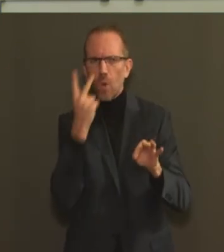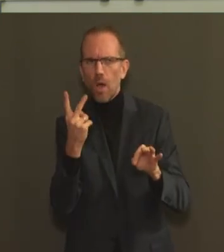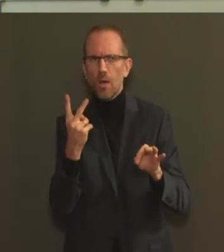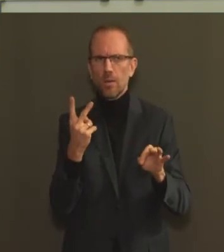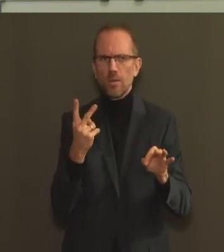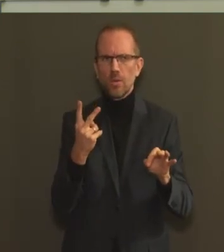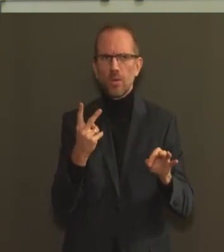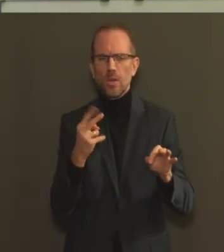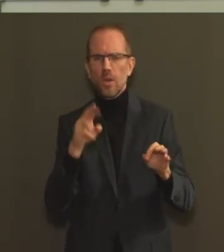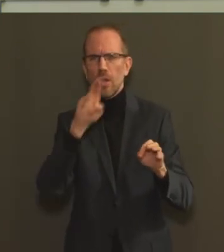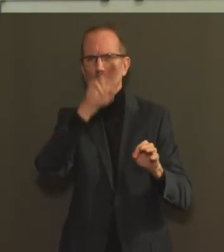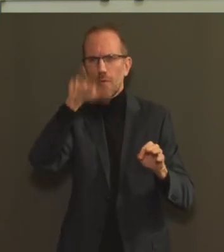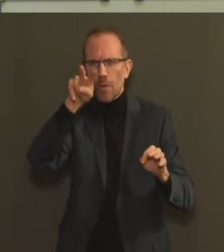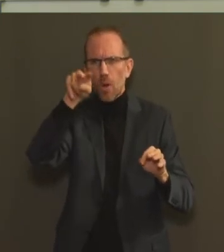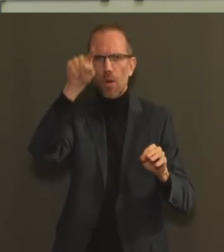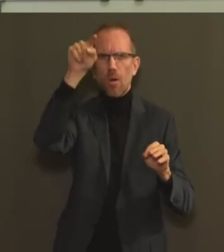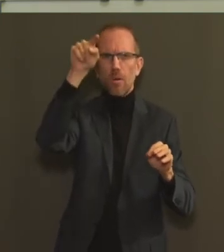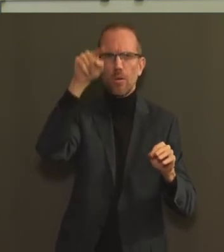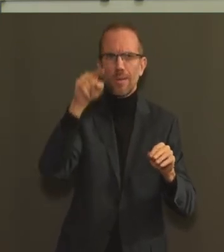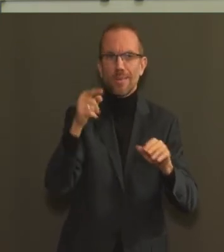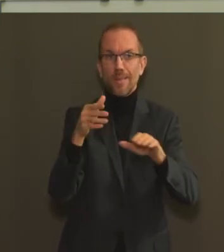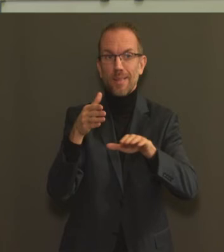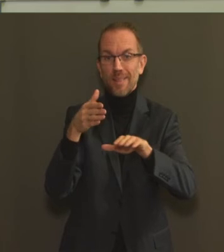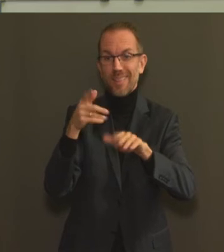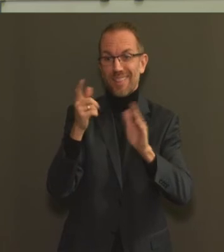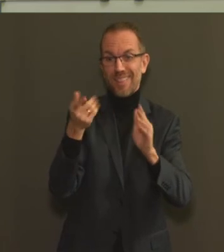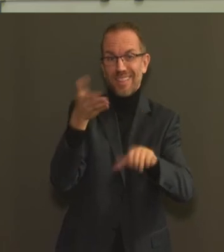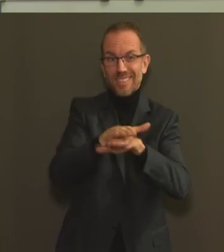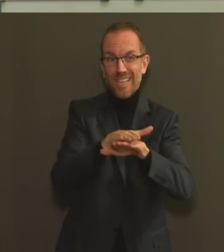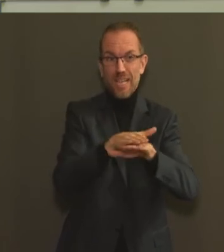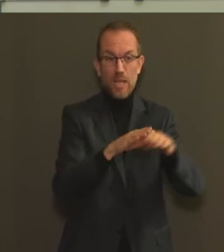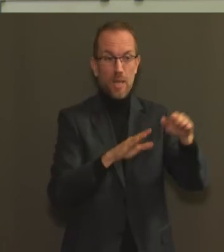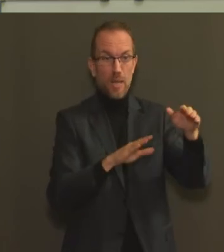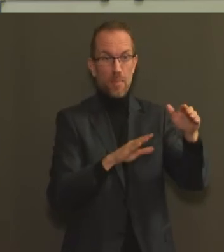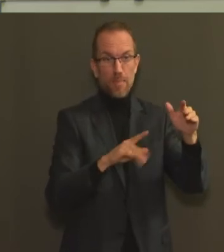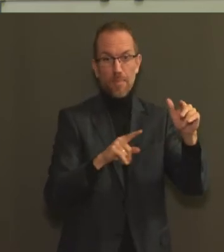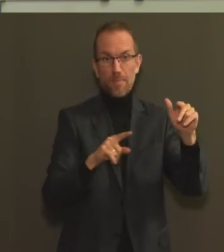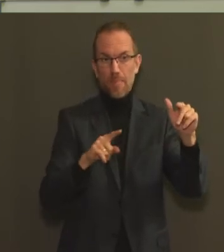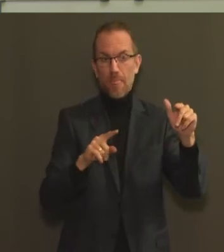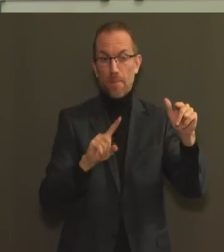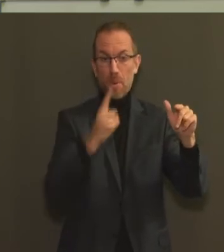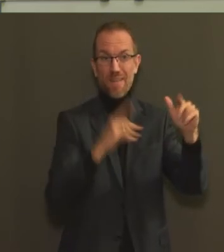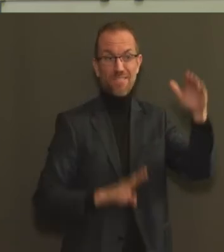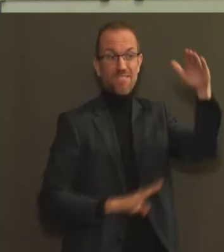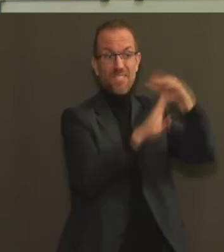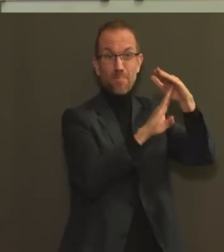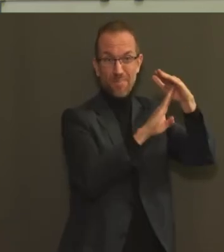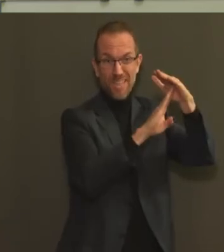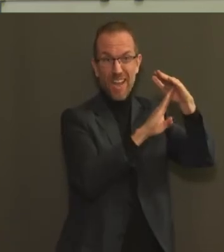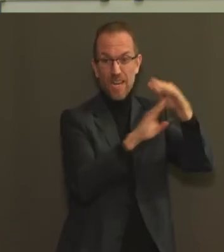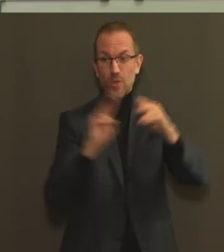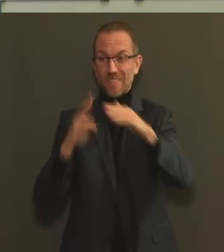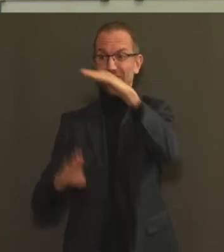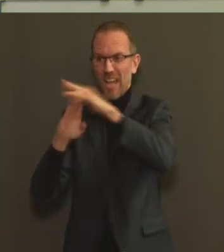des décès n'a pas été aussi important que lors de la première vague, ce ne fut pas le cas pour la région wallonne, où nous avons eu un pic du